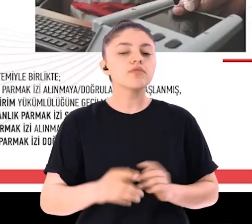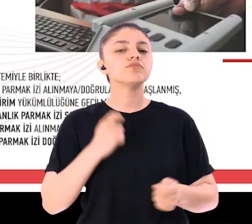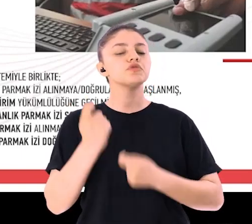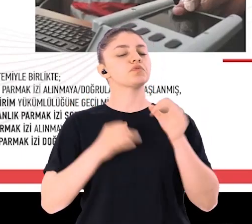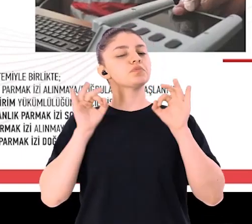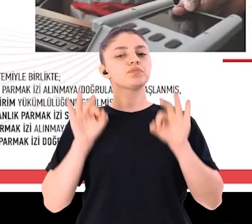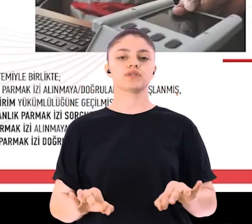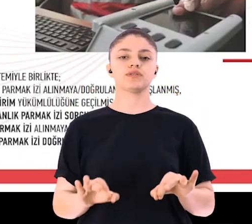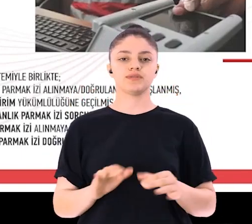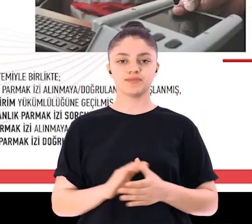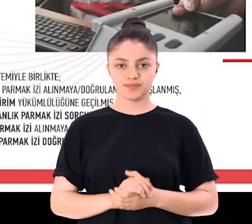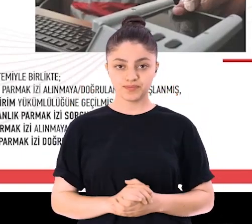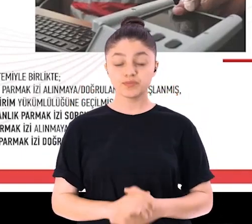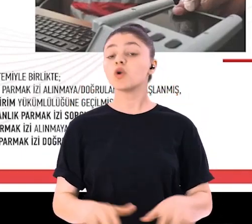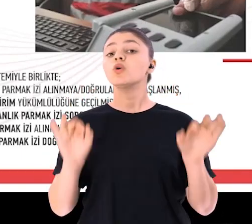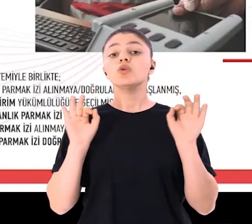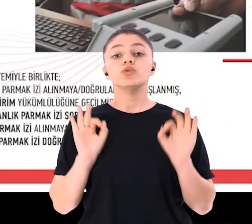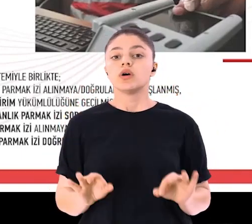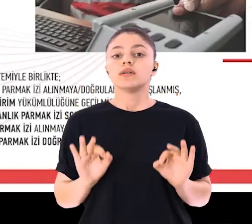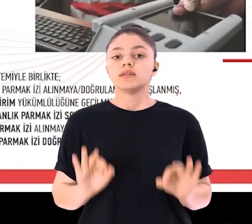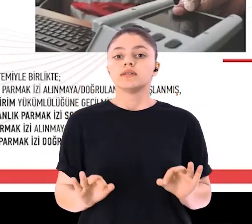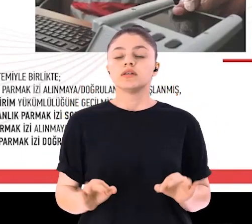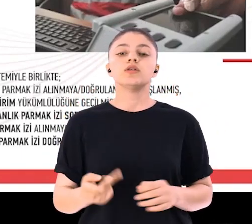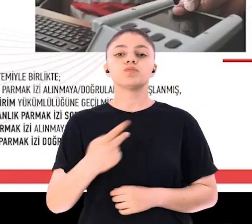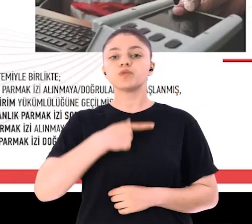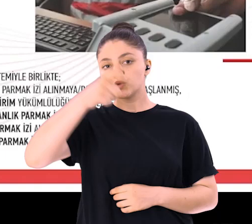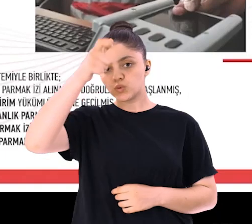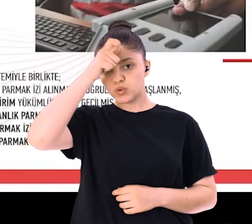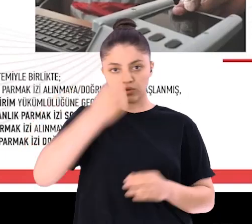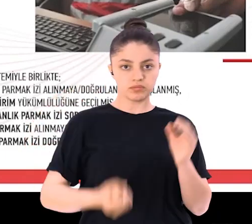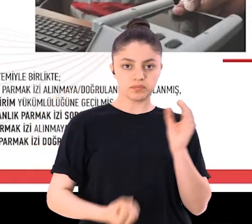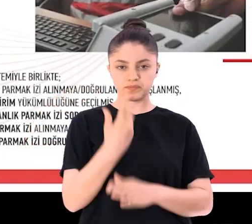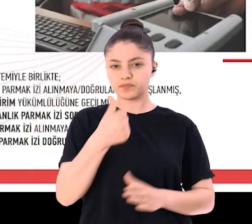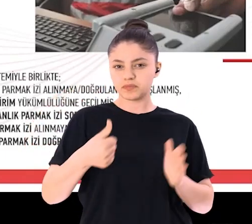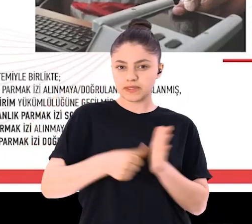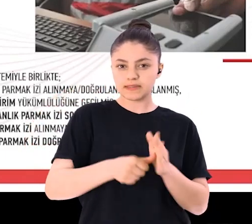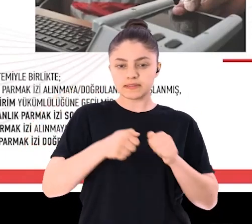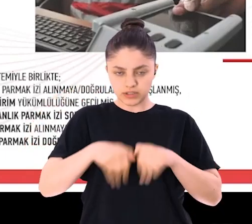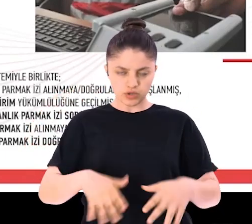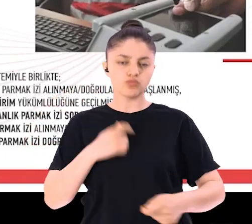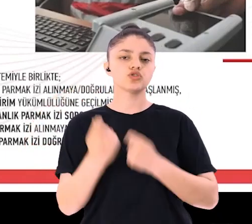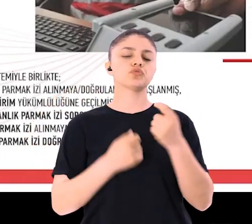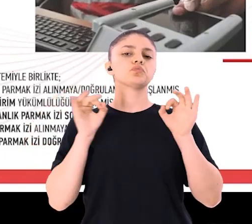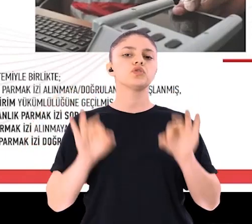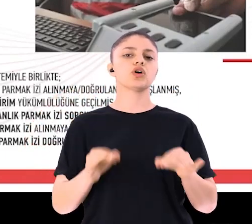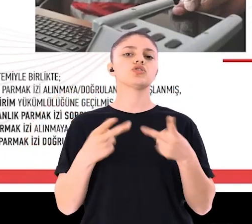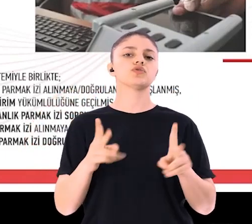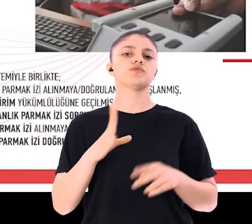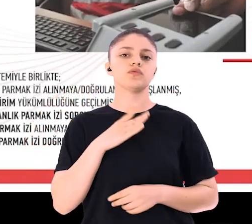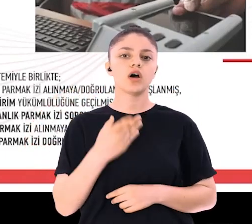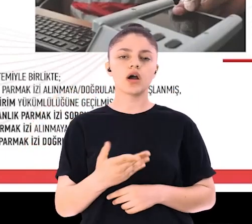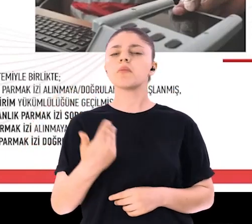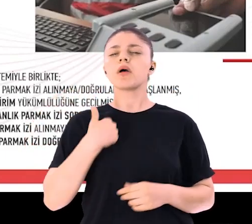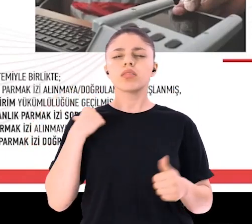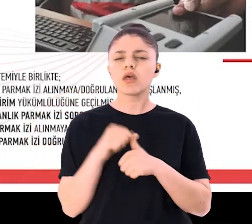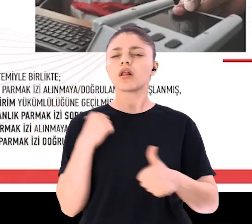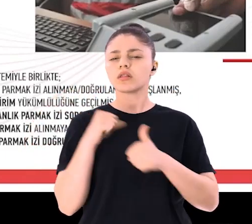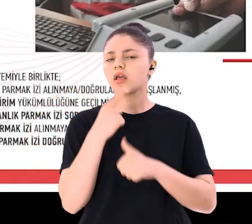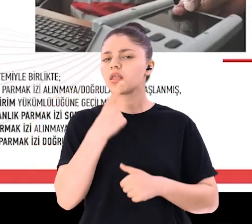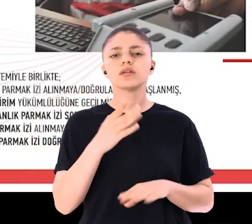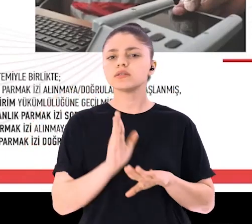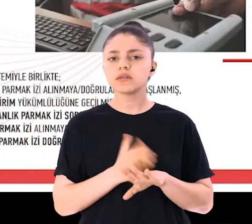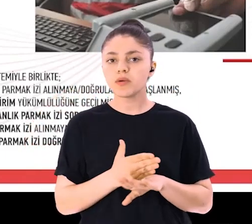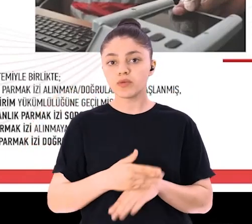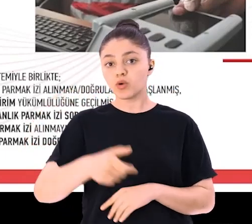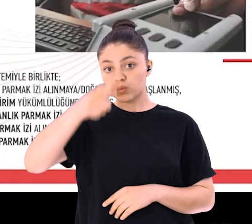atıyoruz. Attık ve başlattık. Şu anda yerli ve milli parmak izi sistemimiz çalışıyor. Bunun